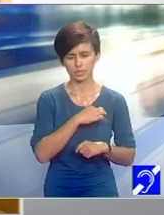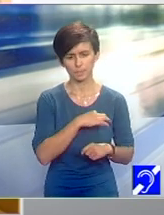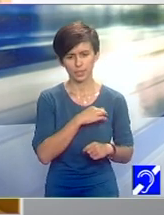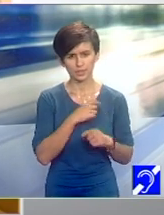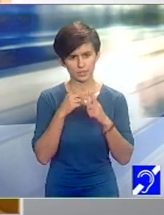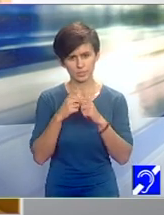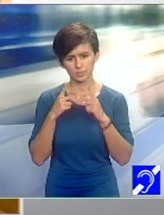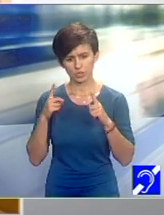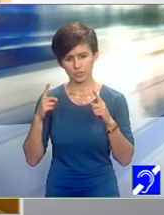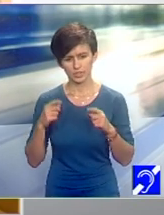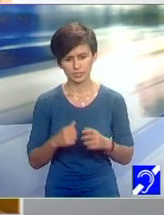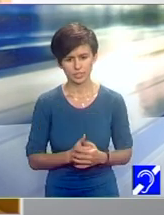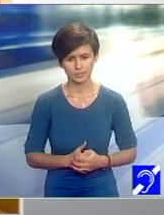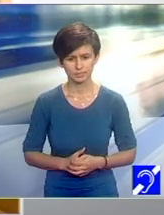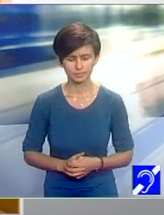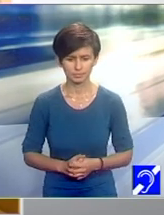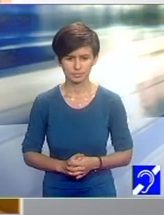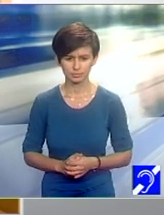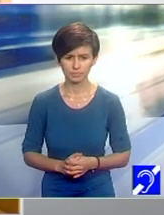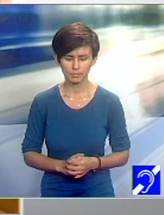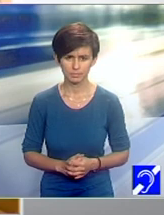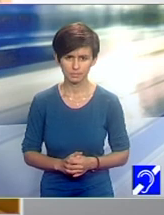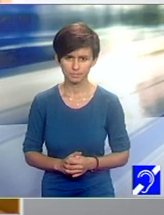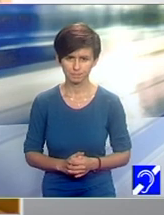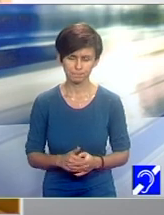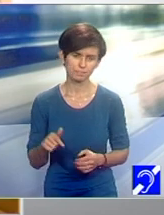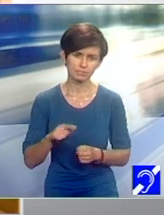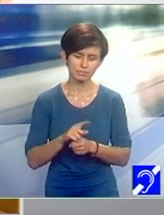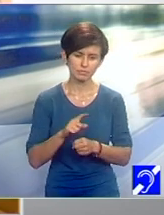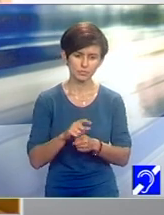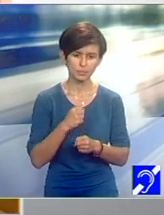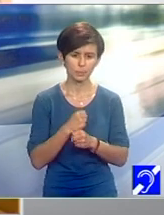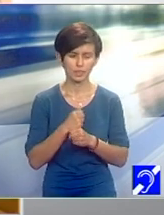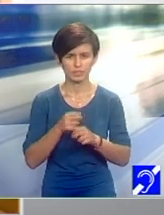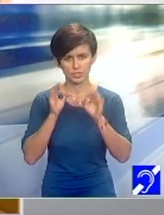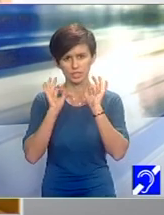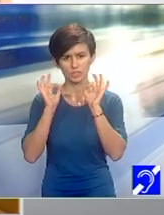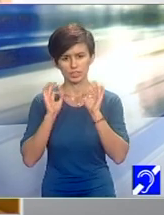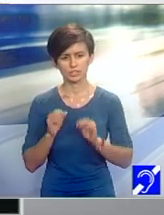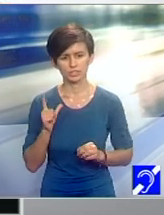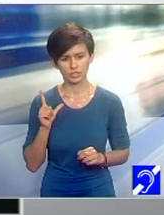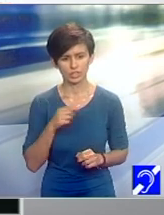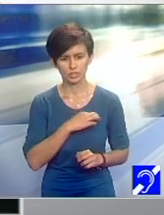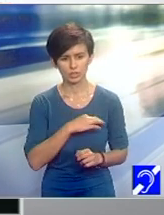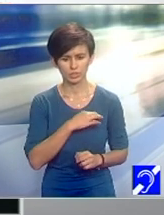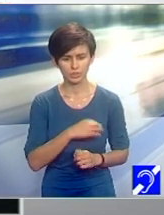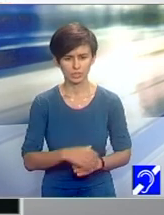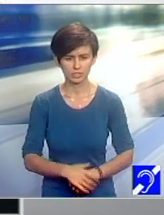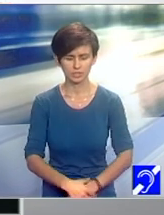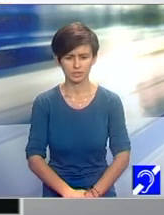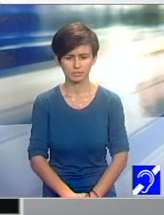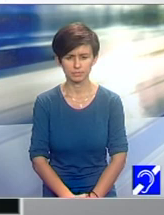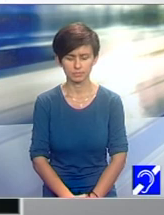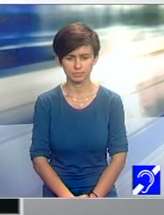didactice și acest lucru se va face în folosul ambelor universități. A lot of